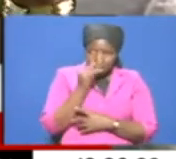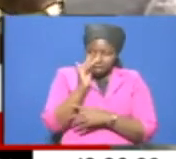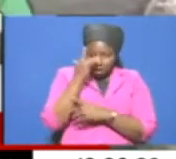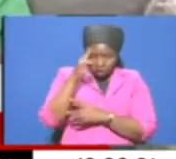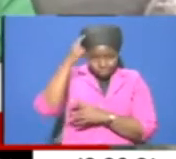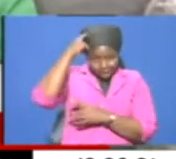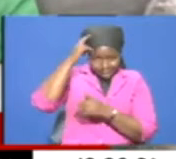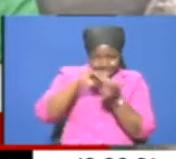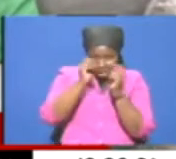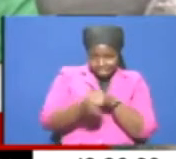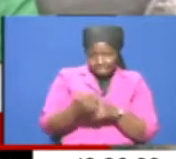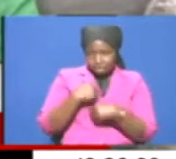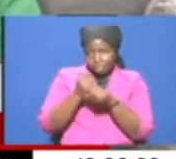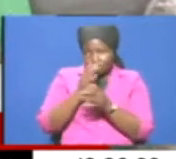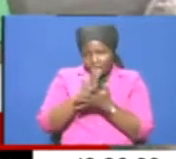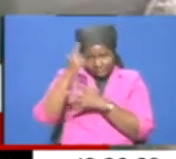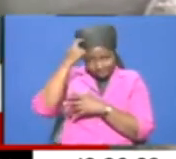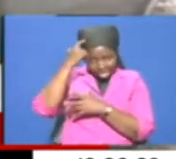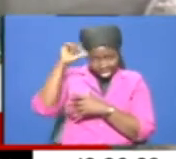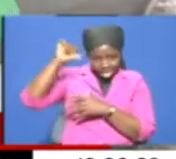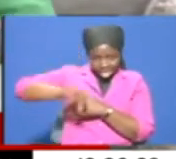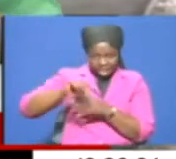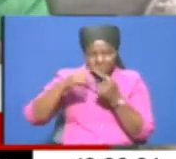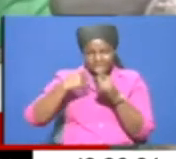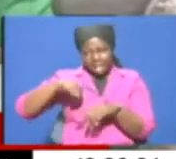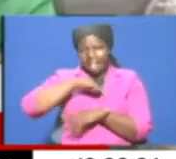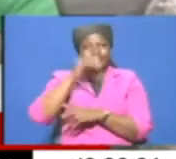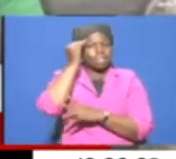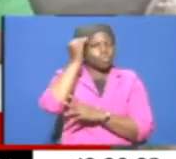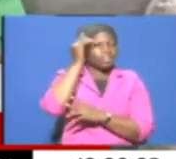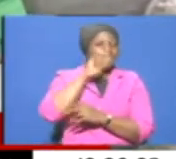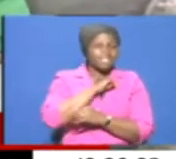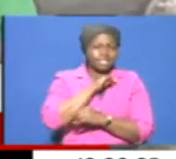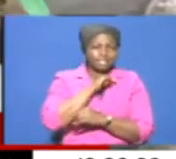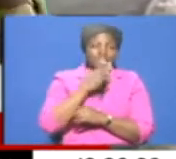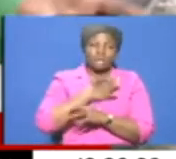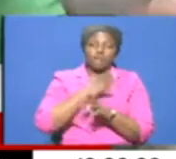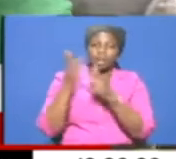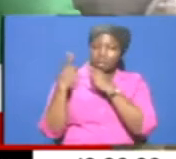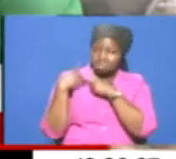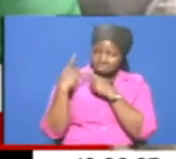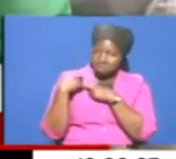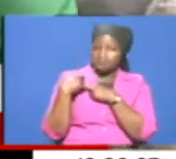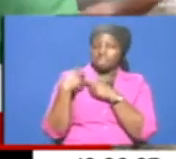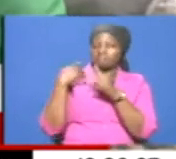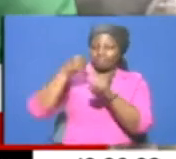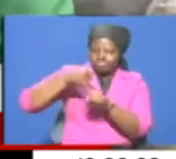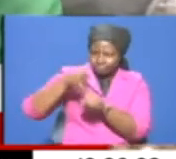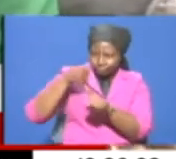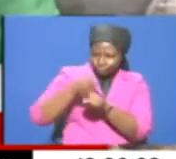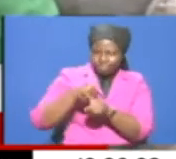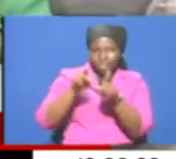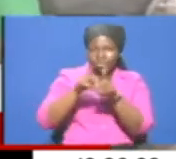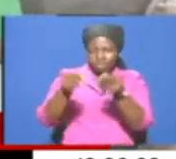akili na tumesoma. Jukumu ni letu, tupige dembe wale wanajua na tupewe platform ya kuongea. Mm-hmm. Na